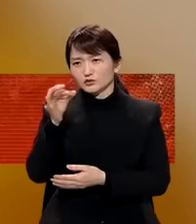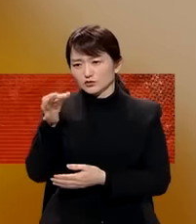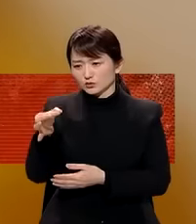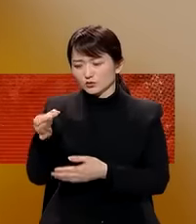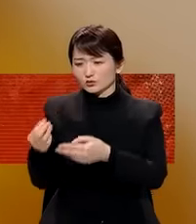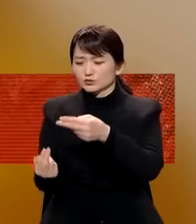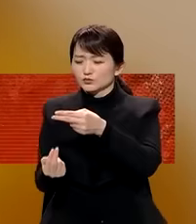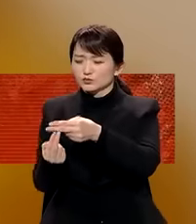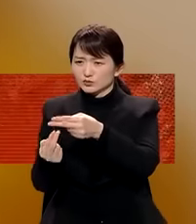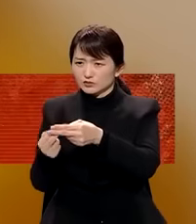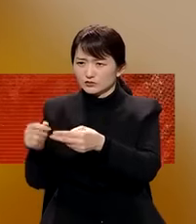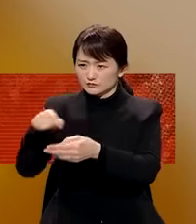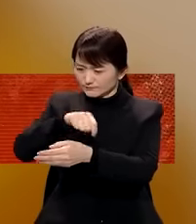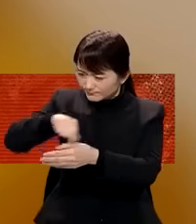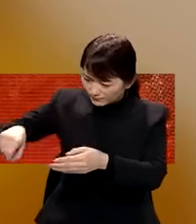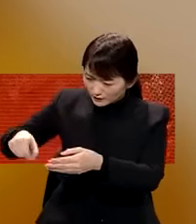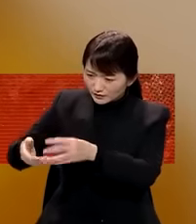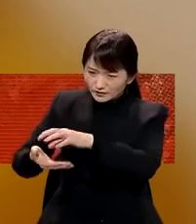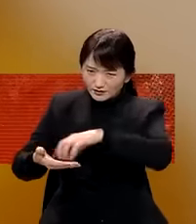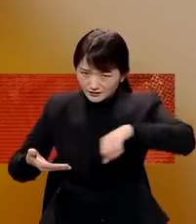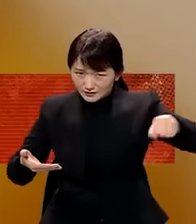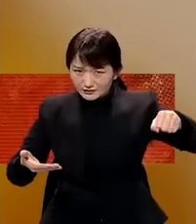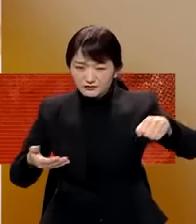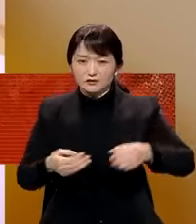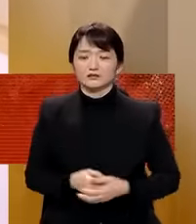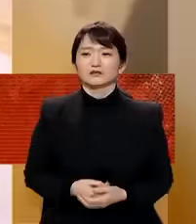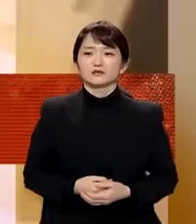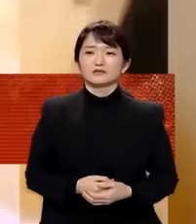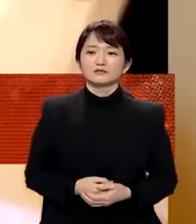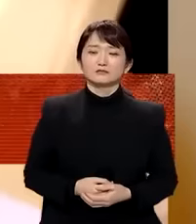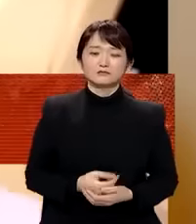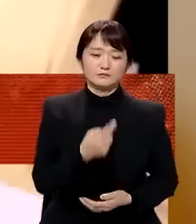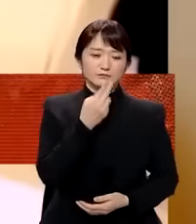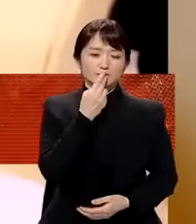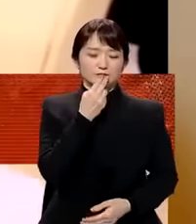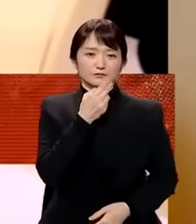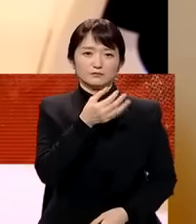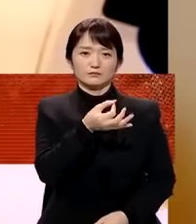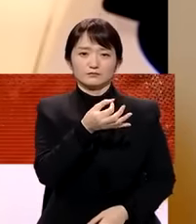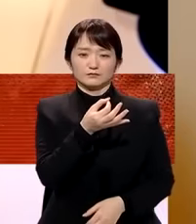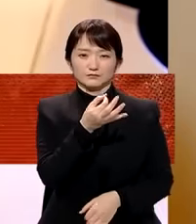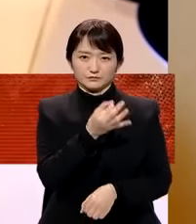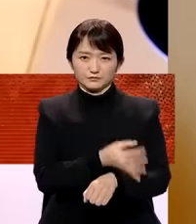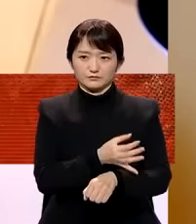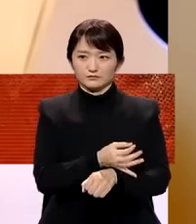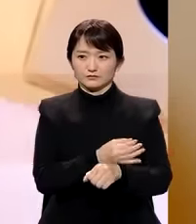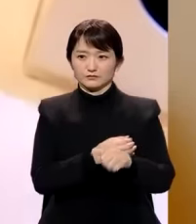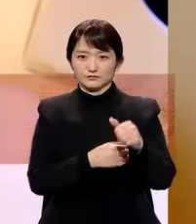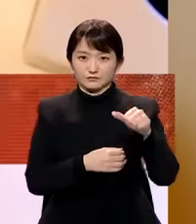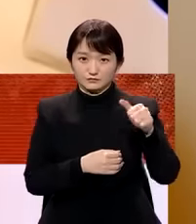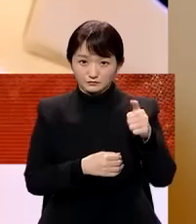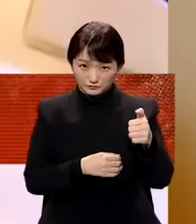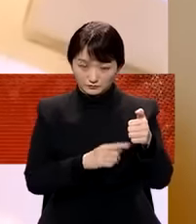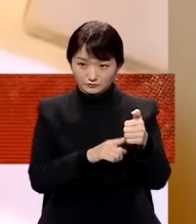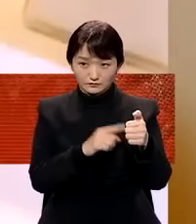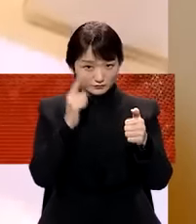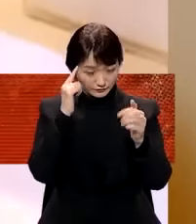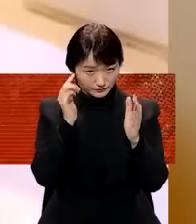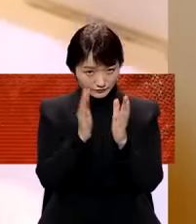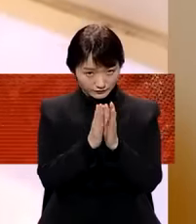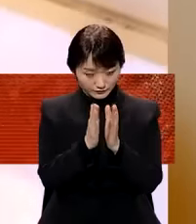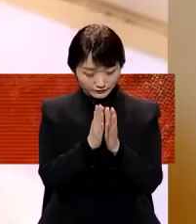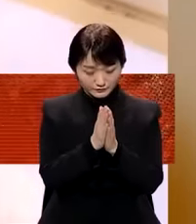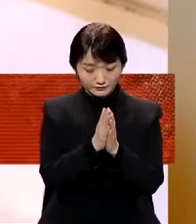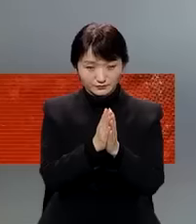여기서는 그 비닐봉투 사면 50원 내야 하잖아요 이걸 손님들이 이런 환경 부담금 50원을 좀 자발적으로 낼 수 있게끔 계산 때에